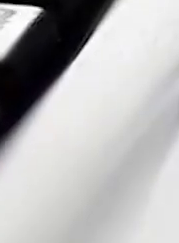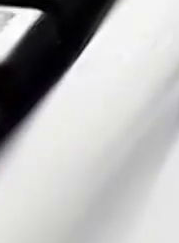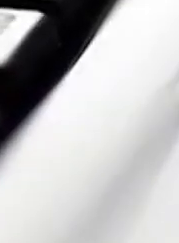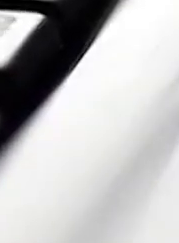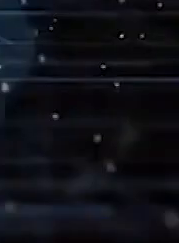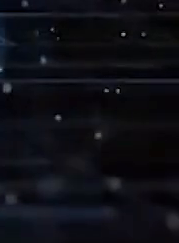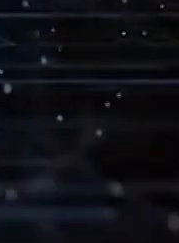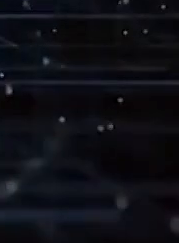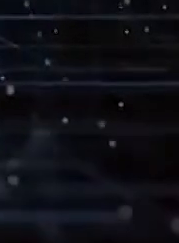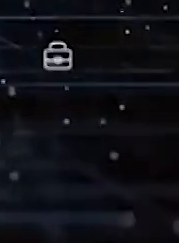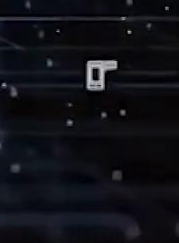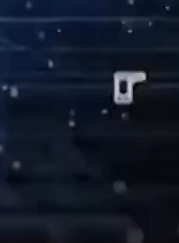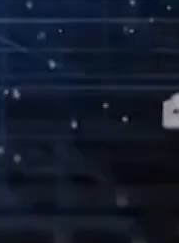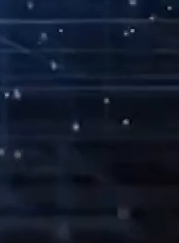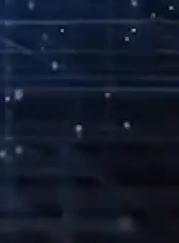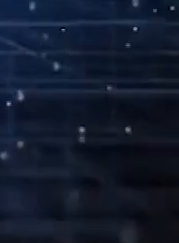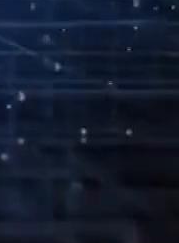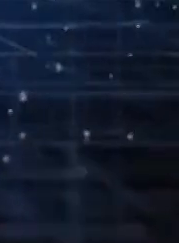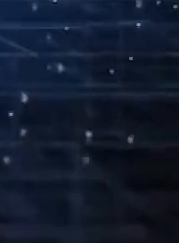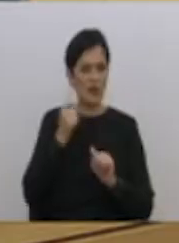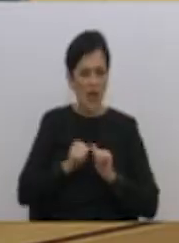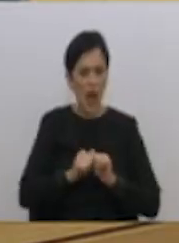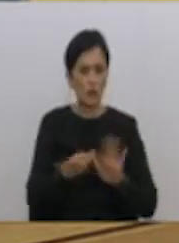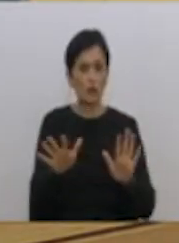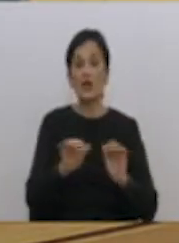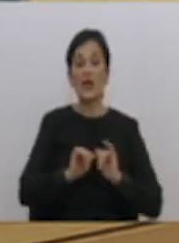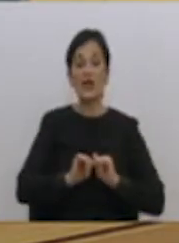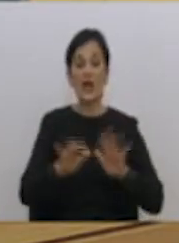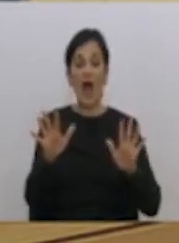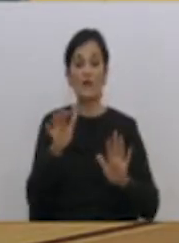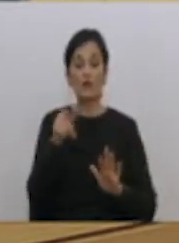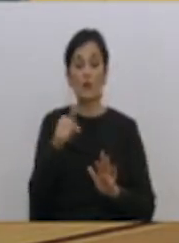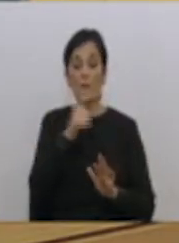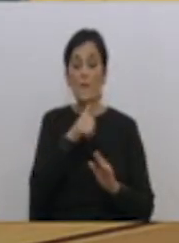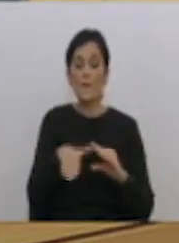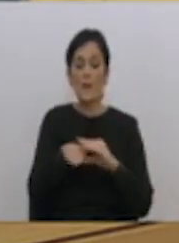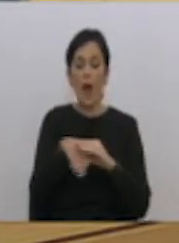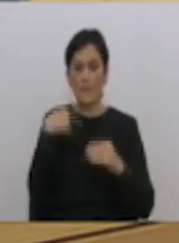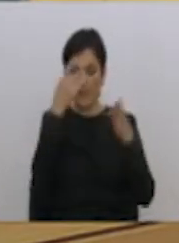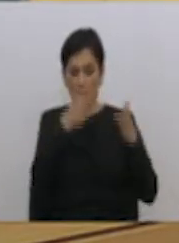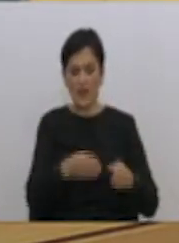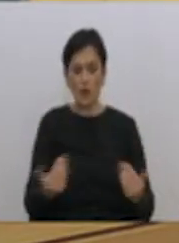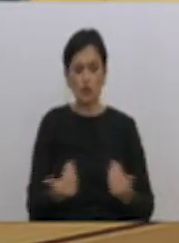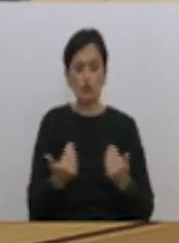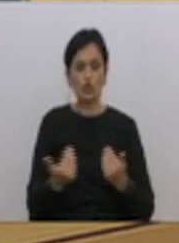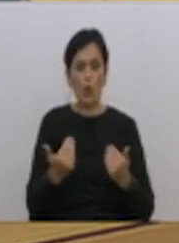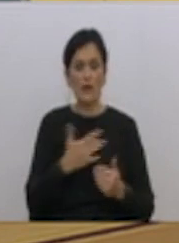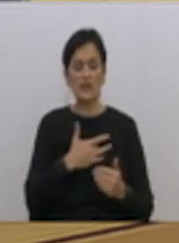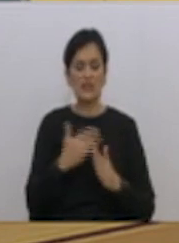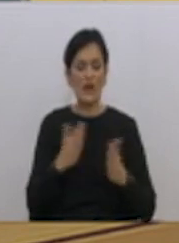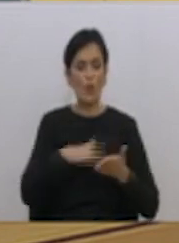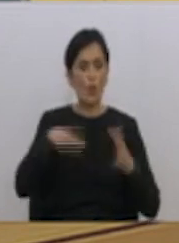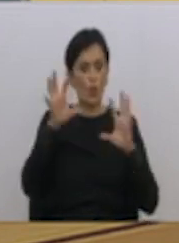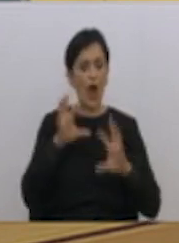სასულიერო პირებზე, უკანონო მოსმენებსა და თვალთვალს. გავრცელებული ფაილები შეიცავს პირადი ცხოვრების ამსახველ, სავარაუდოდ